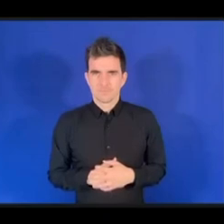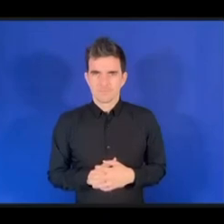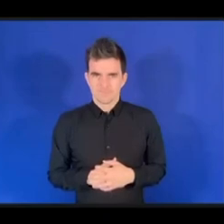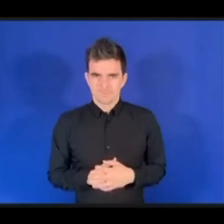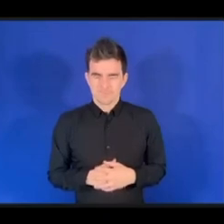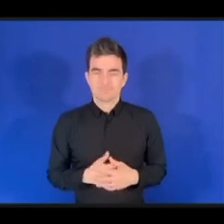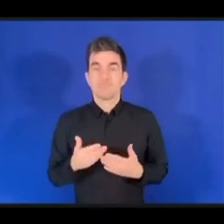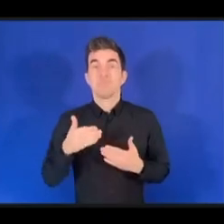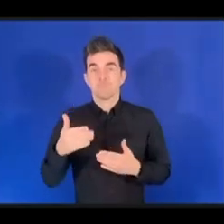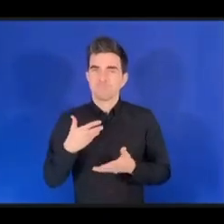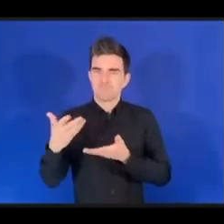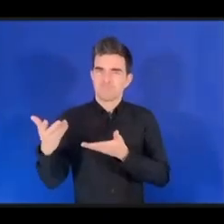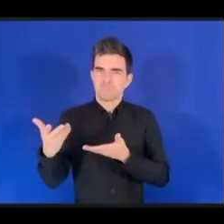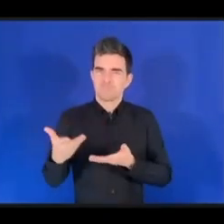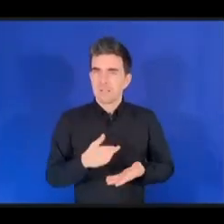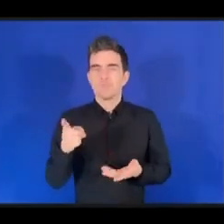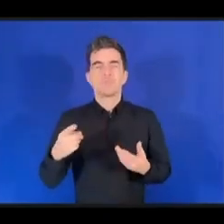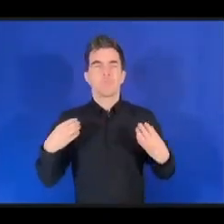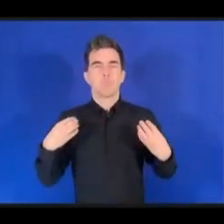川様